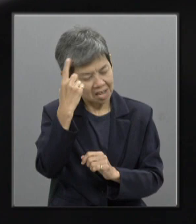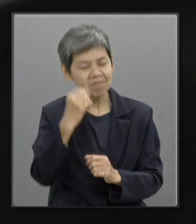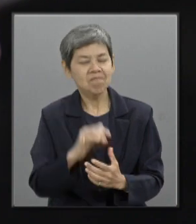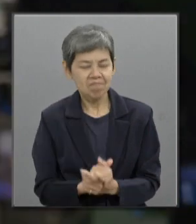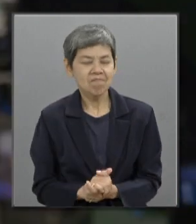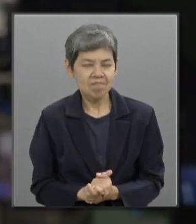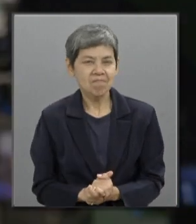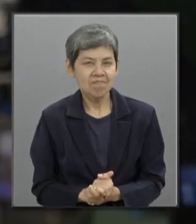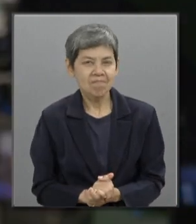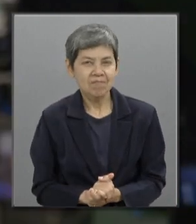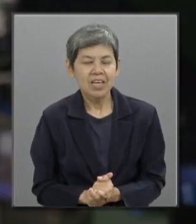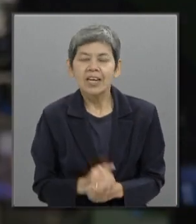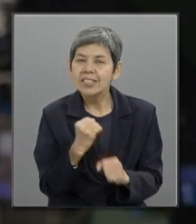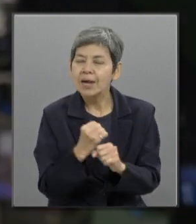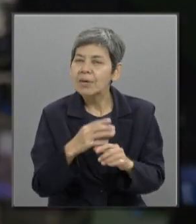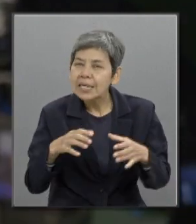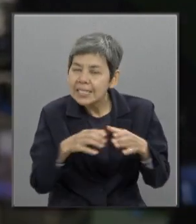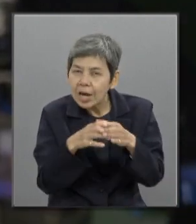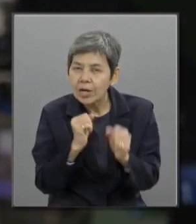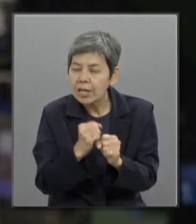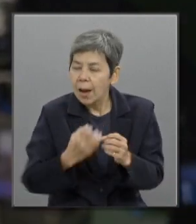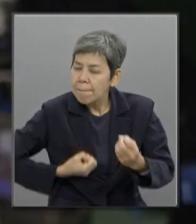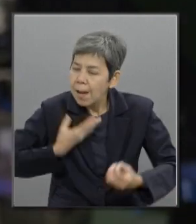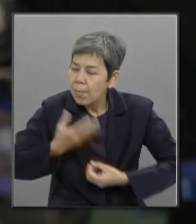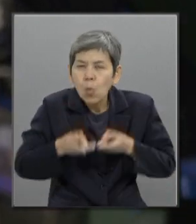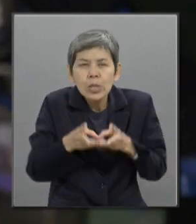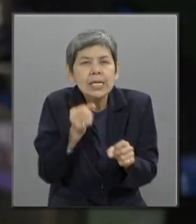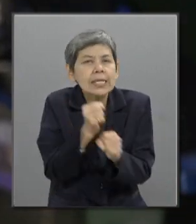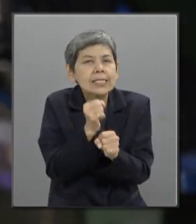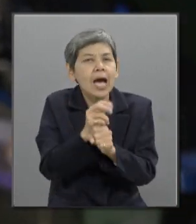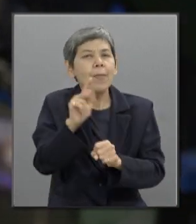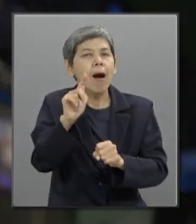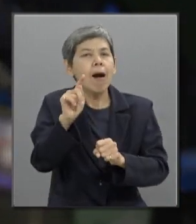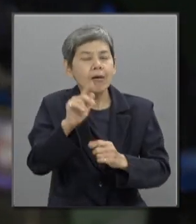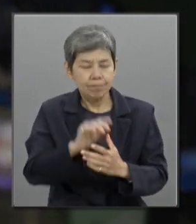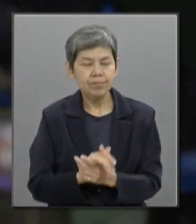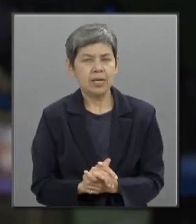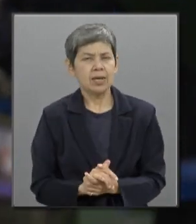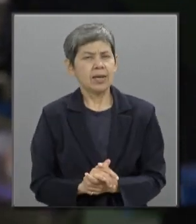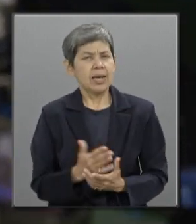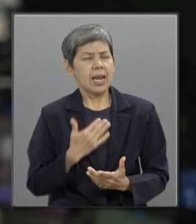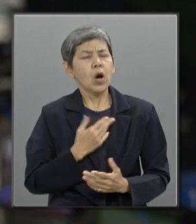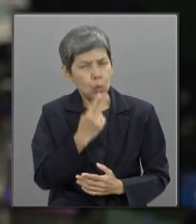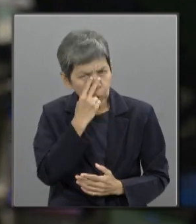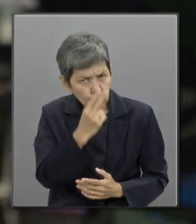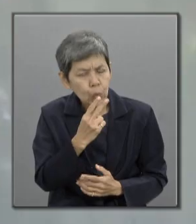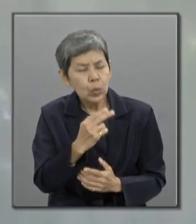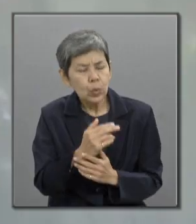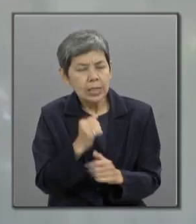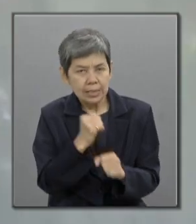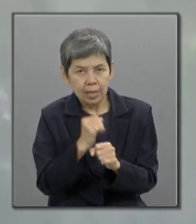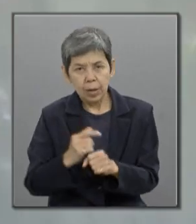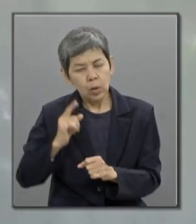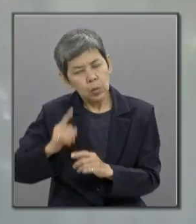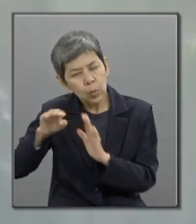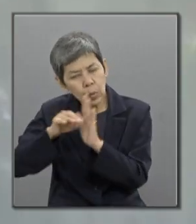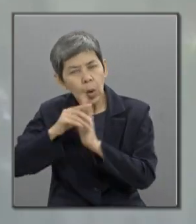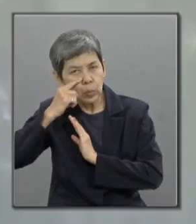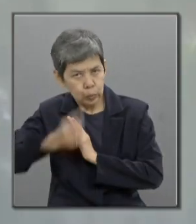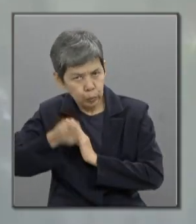นะที่มาทำงานแบบถอดรหัสกระบวนการทำงานแต่ก็ไม่ได้ละเลยประเด็นละเรื่องราวนั้น